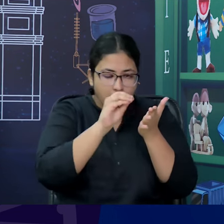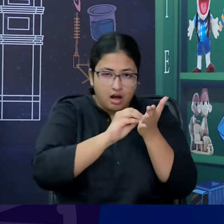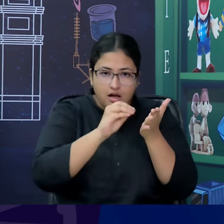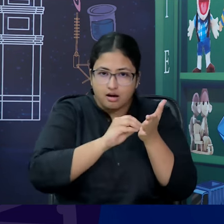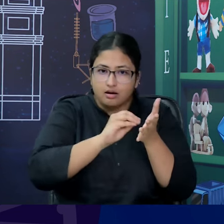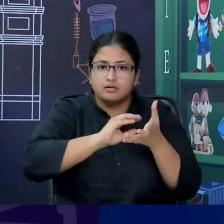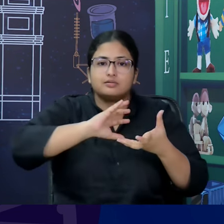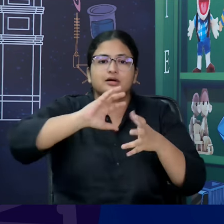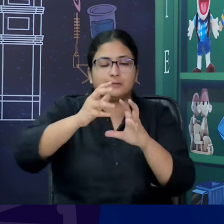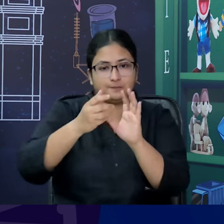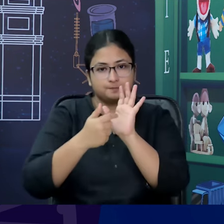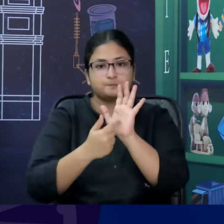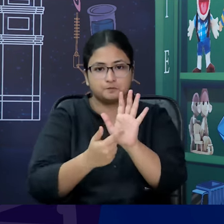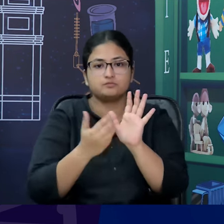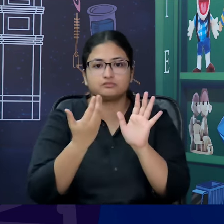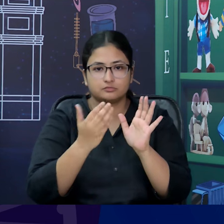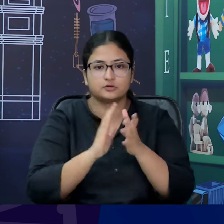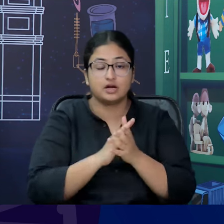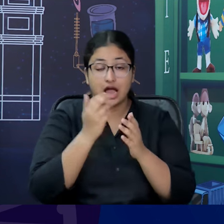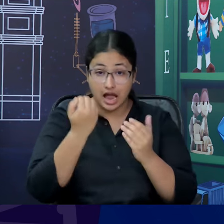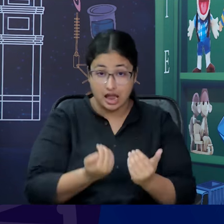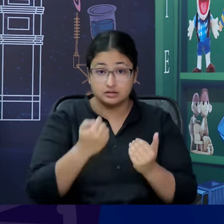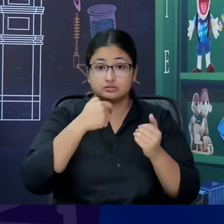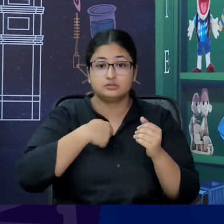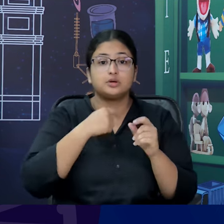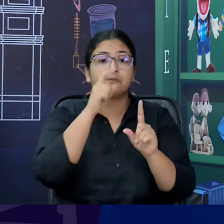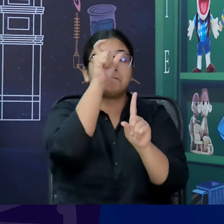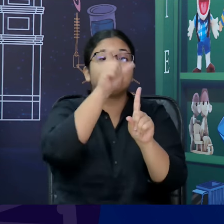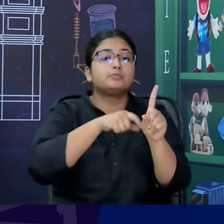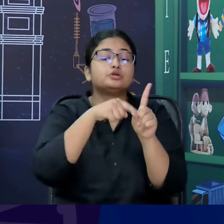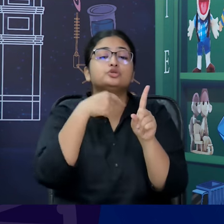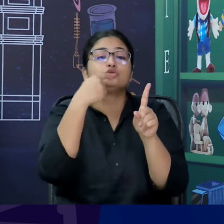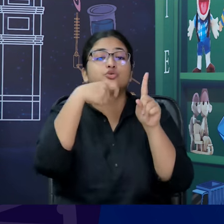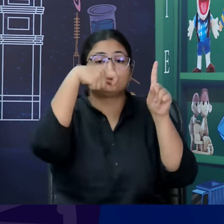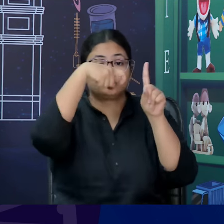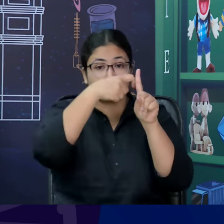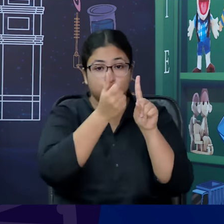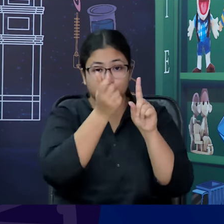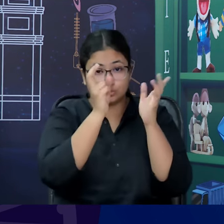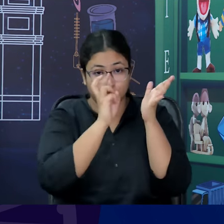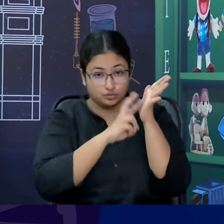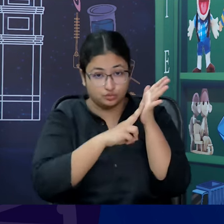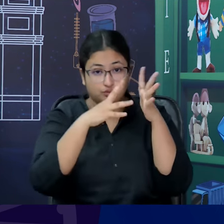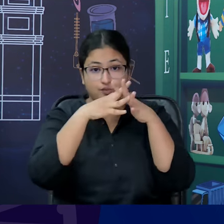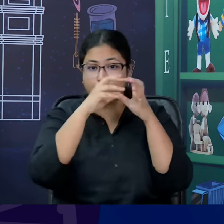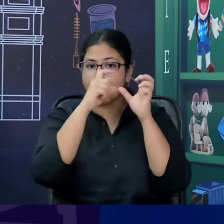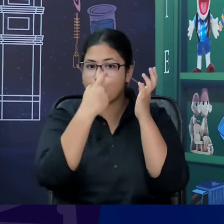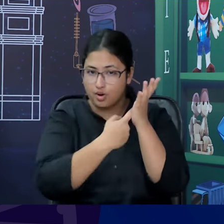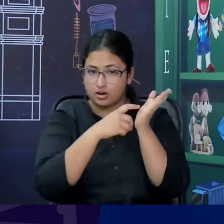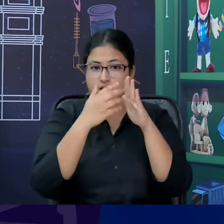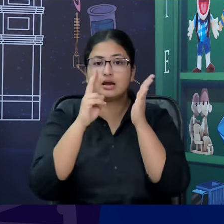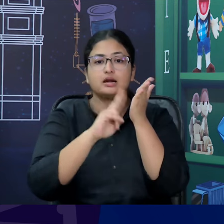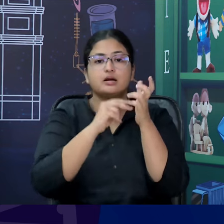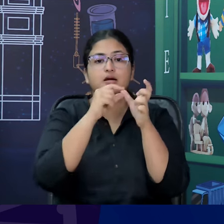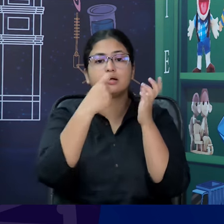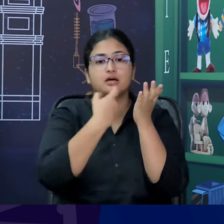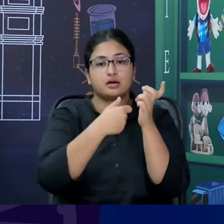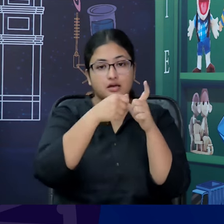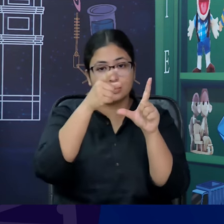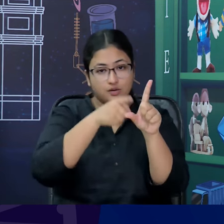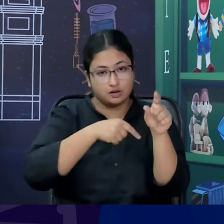कविताएं दो जैसा कि आपने परिचय दिया पढ़ने जा रहे हैं कुवर नारायण जी किसी परिचय के मोहताज नहीं है लेकिन फिर भी मैं